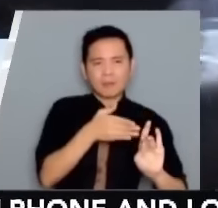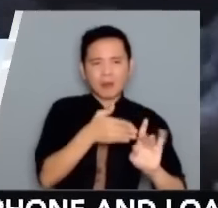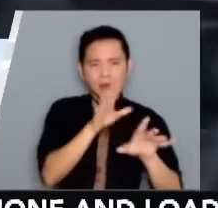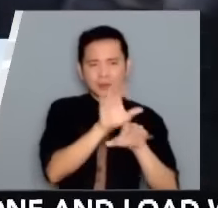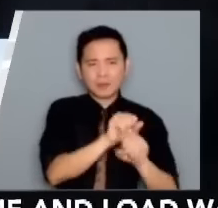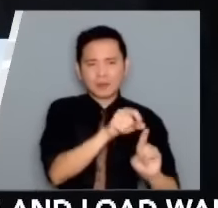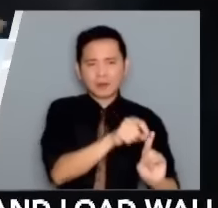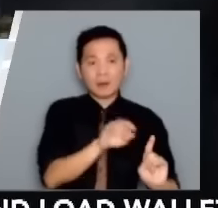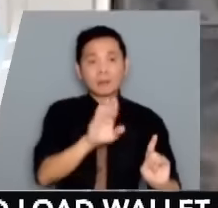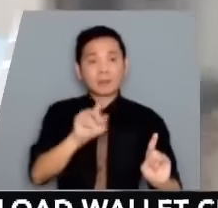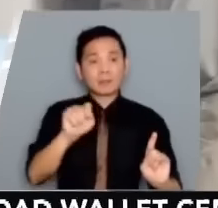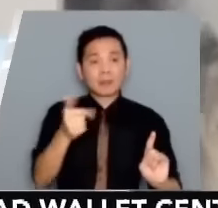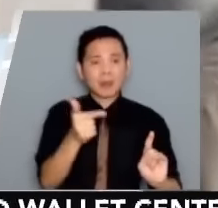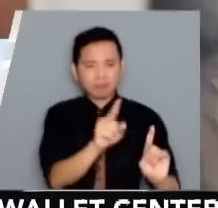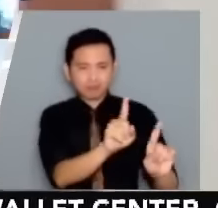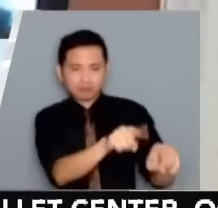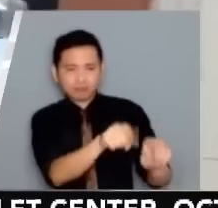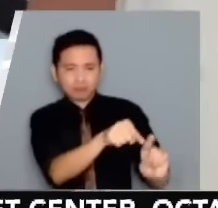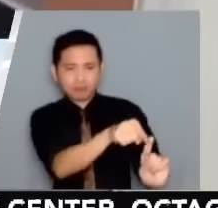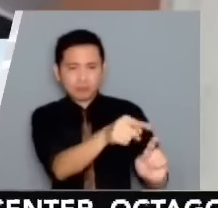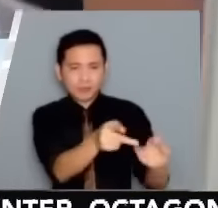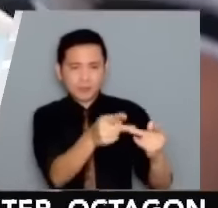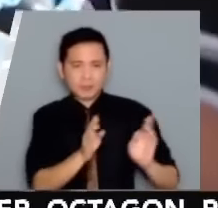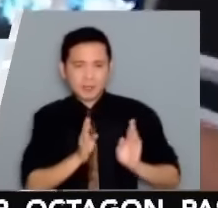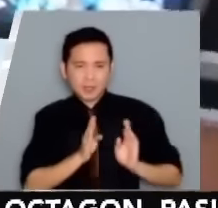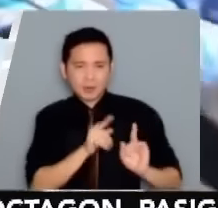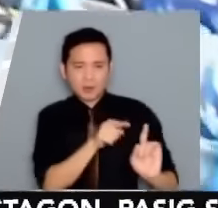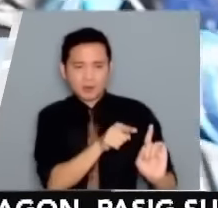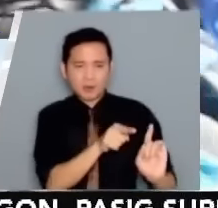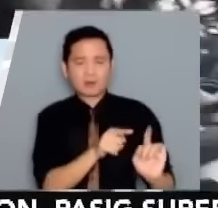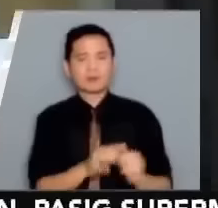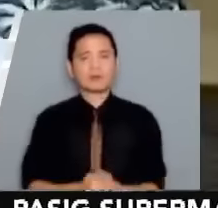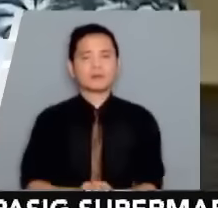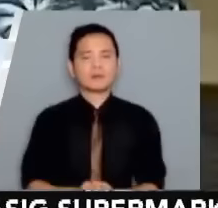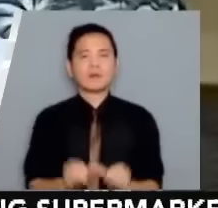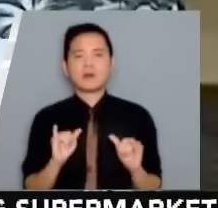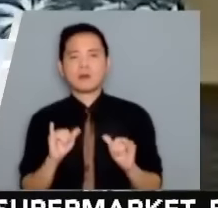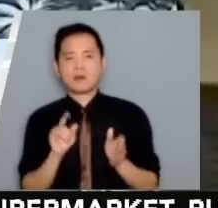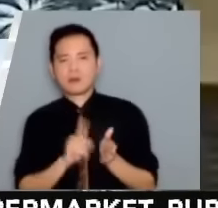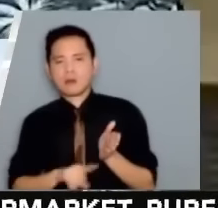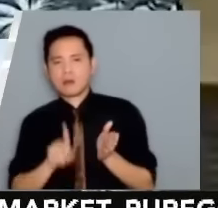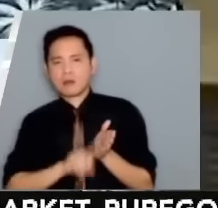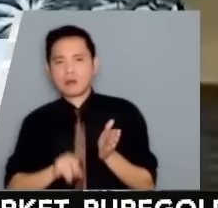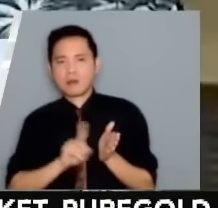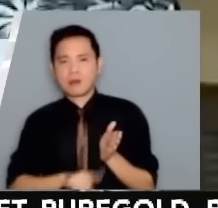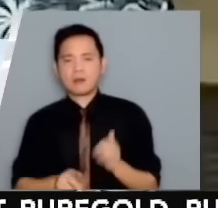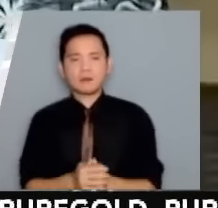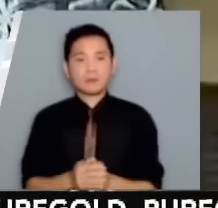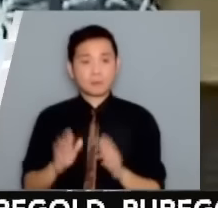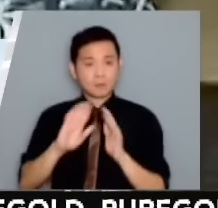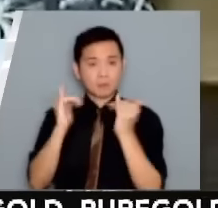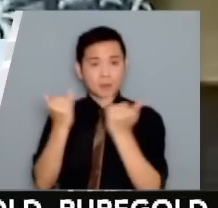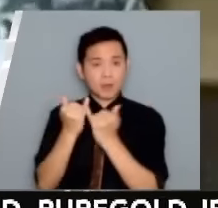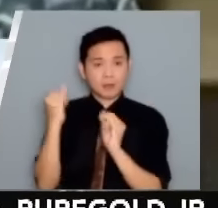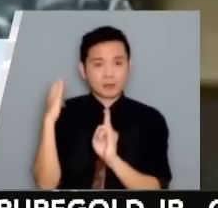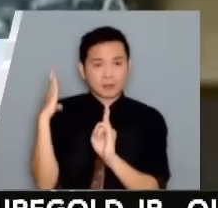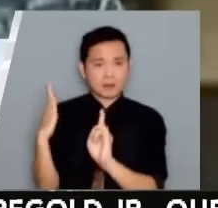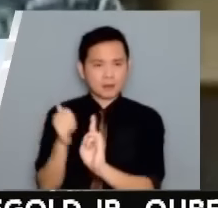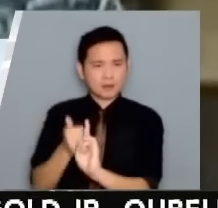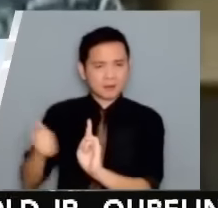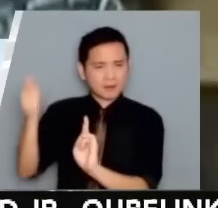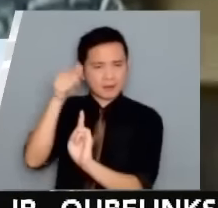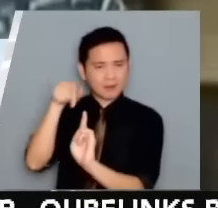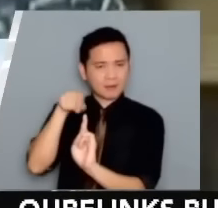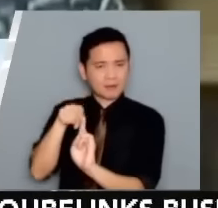roon noong Bago pa ilabas ang warrant Ayon naman sa barangay chairman doon mula Nong isang taon ay